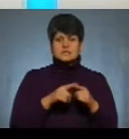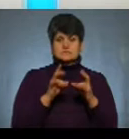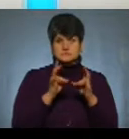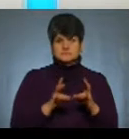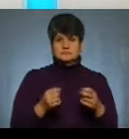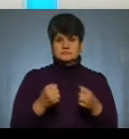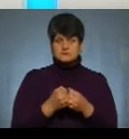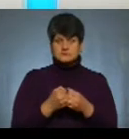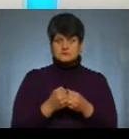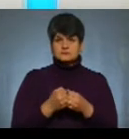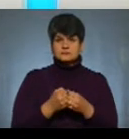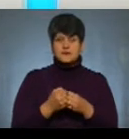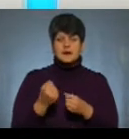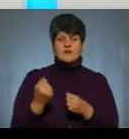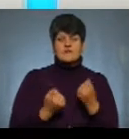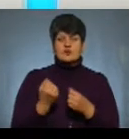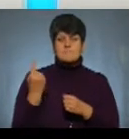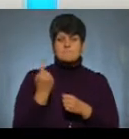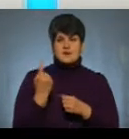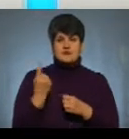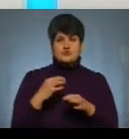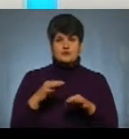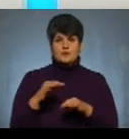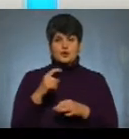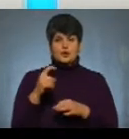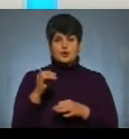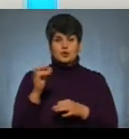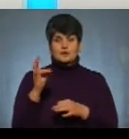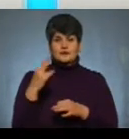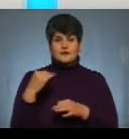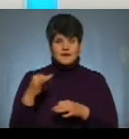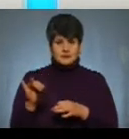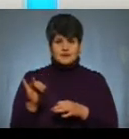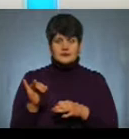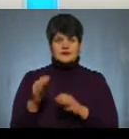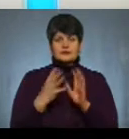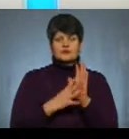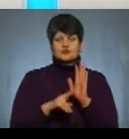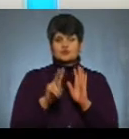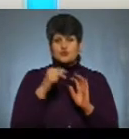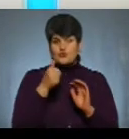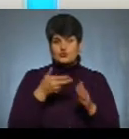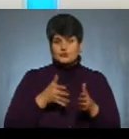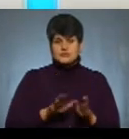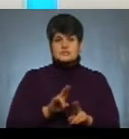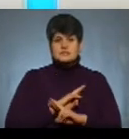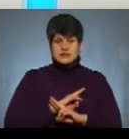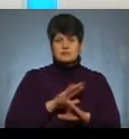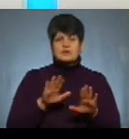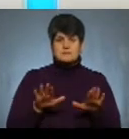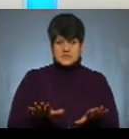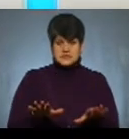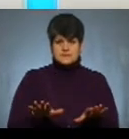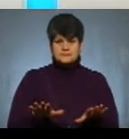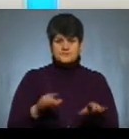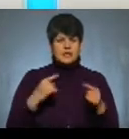пригоди водій першого автомобіля Hyundai Accent, як виявилося, 92-го року народження, загинув на